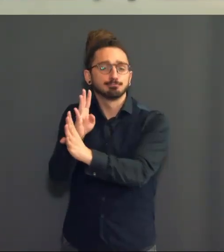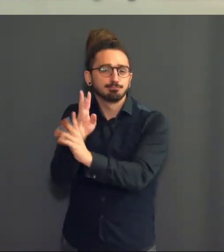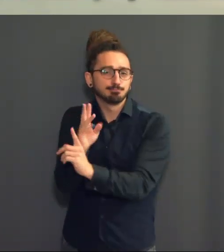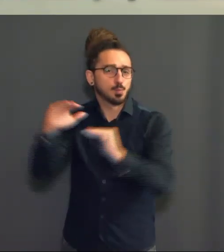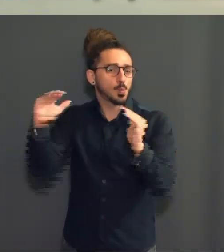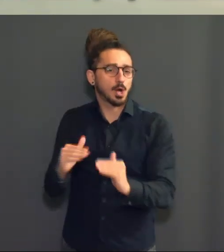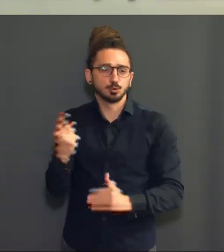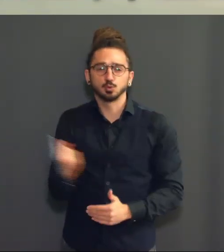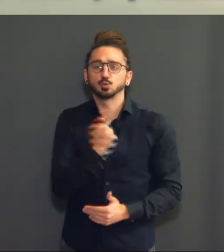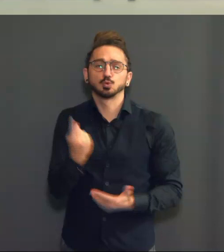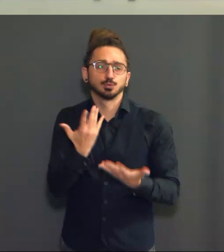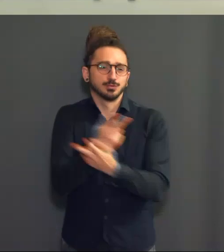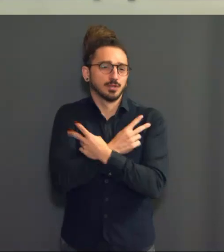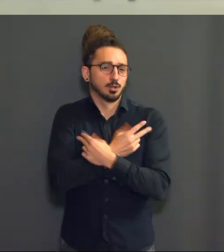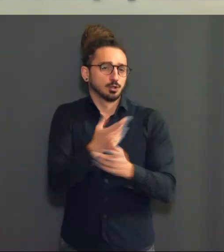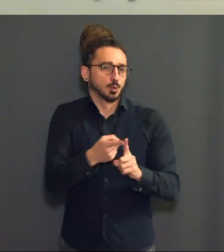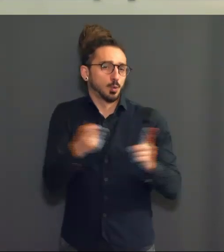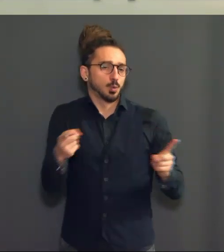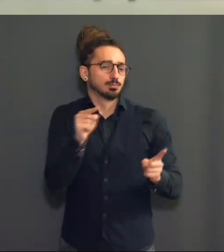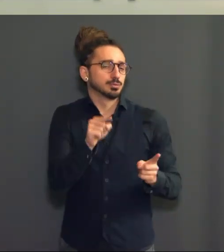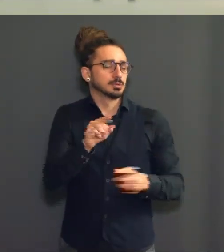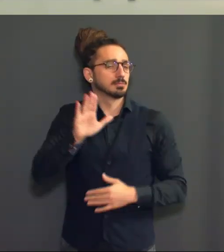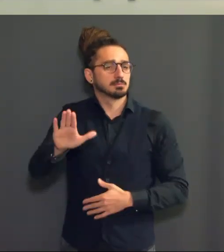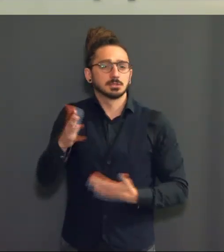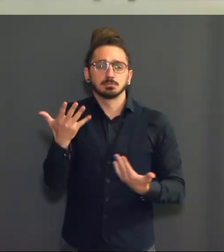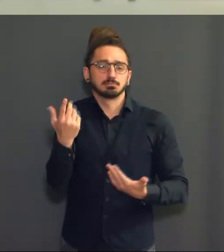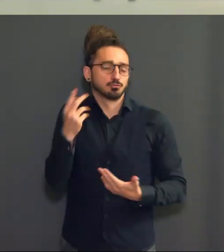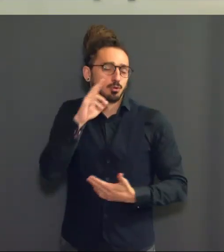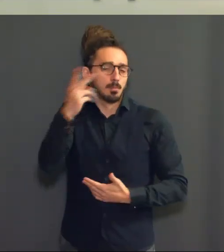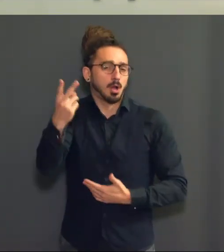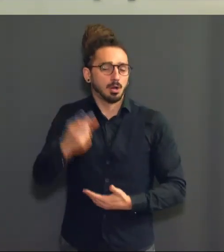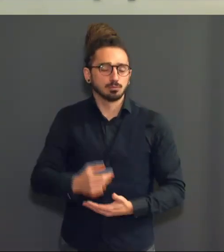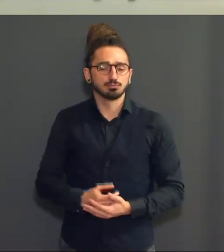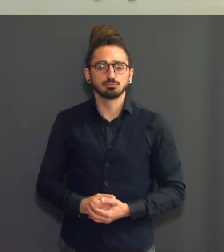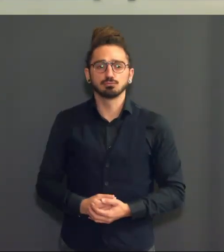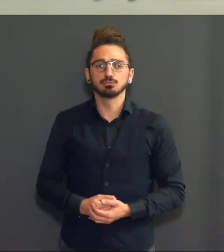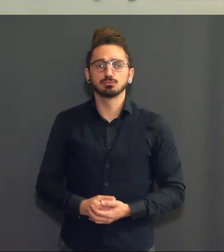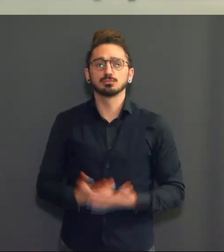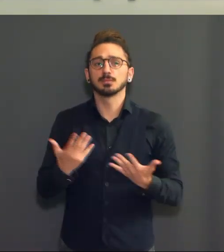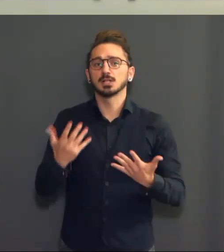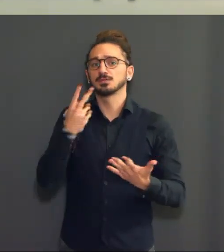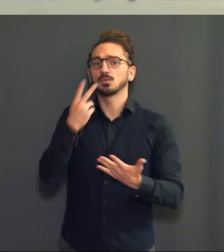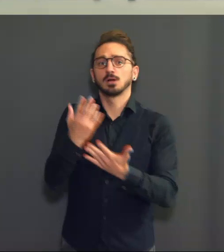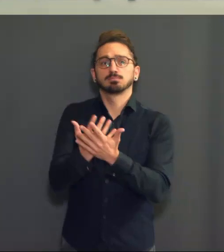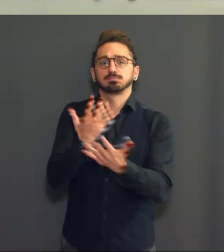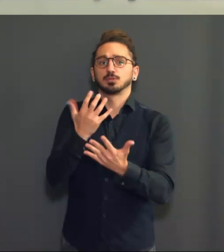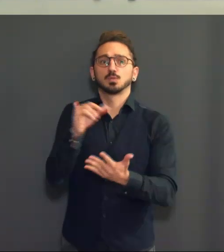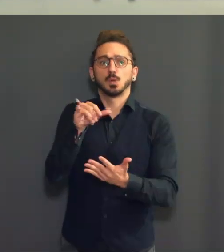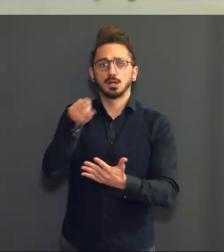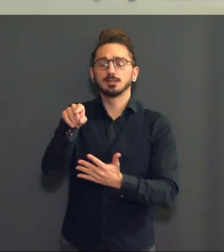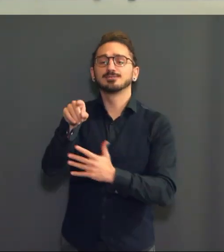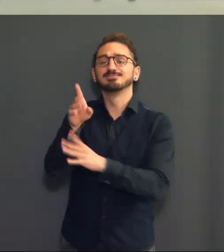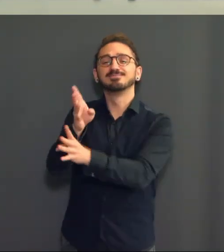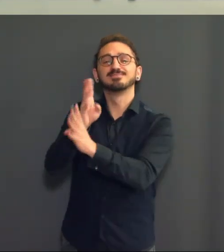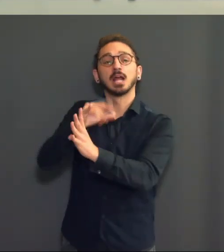l'instant. En contraste, nous avons actuellement un taux de positivité, un pourcentage de tests positifs qui